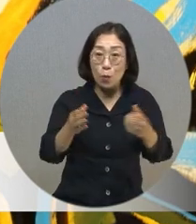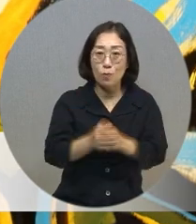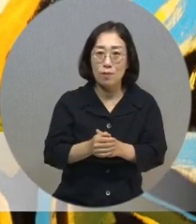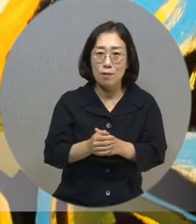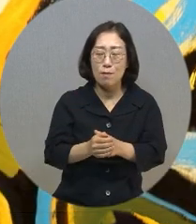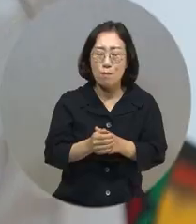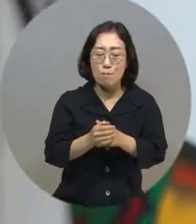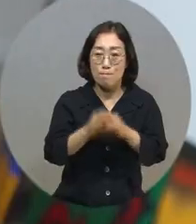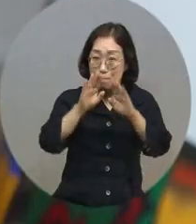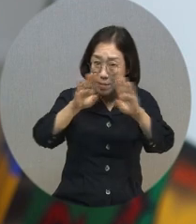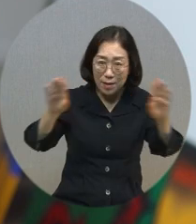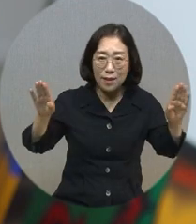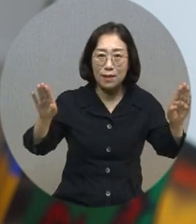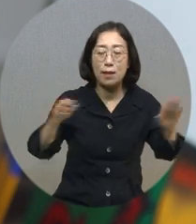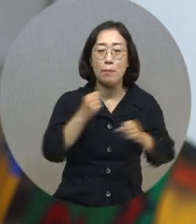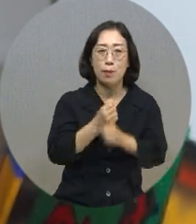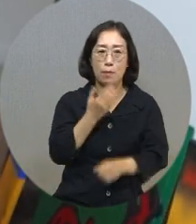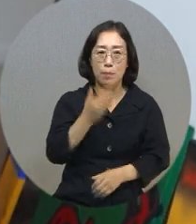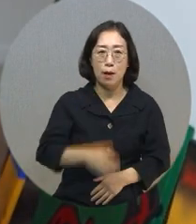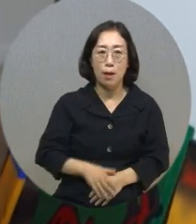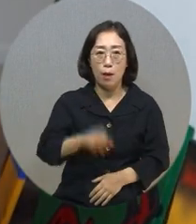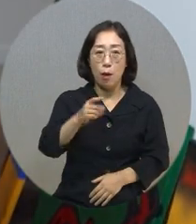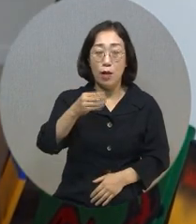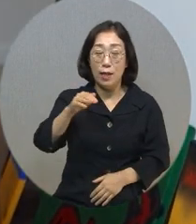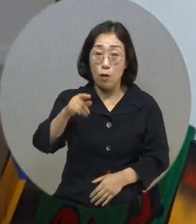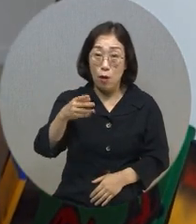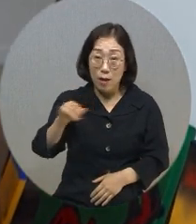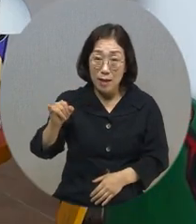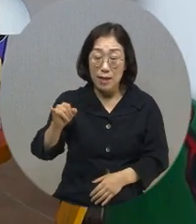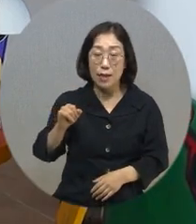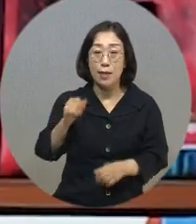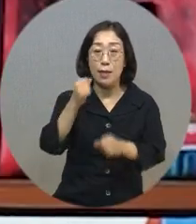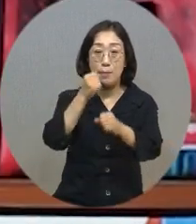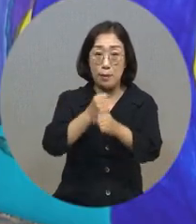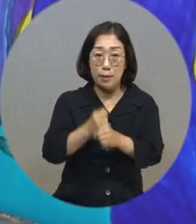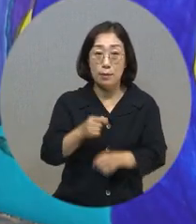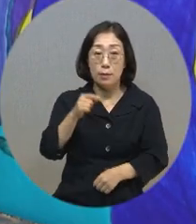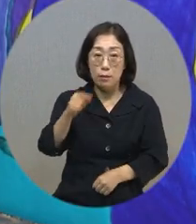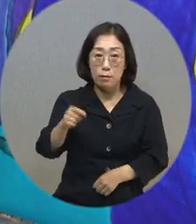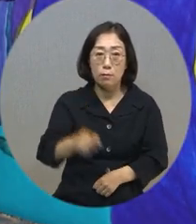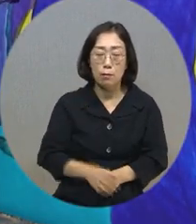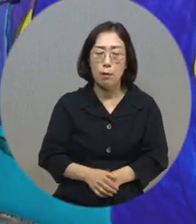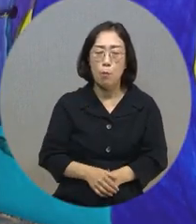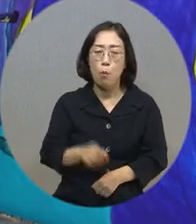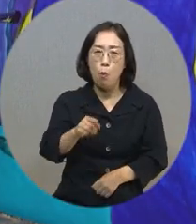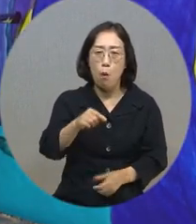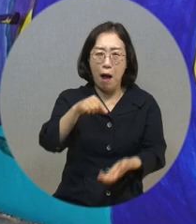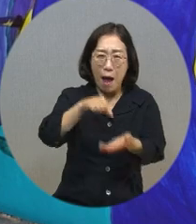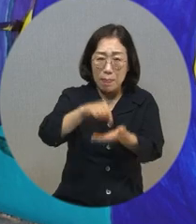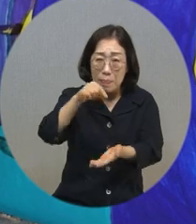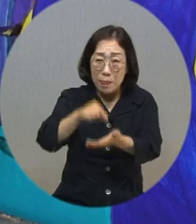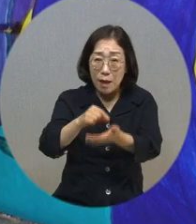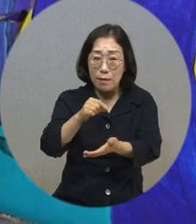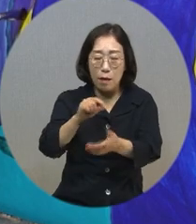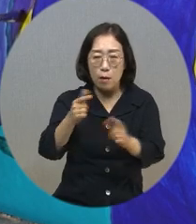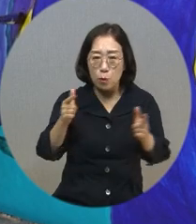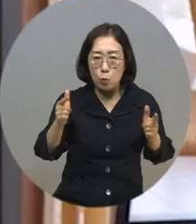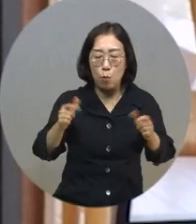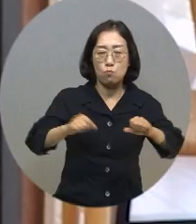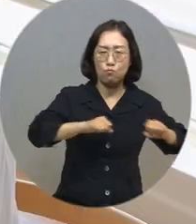만들 수 있겠구나 리런 니 작가 작품의 형태는 명보다는 좀 더 역동적인